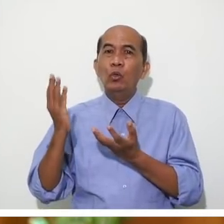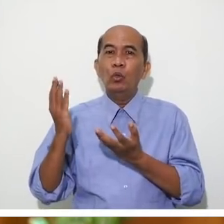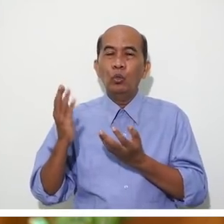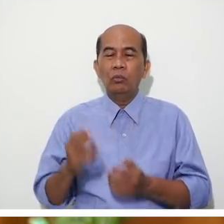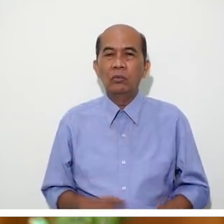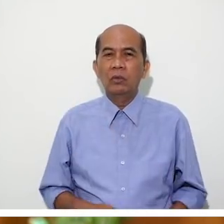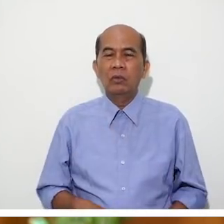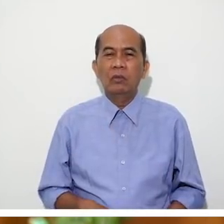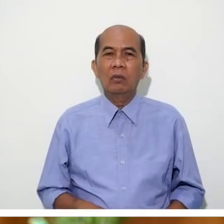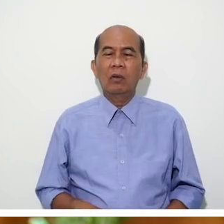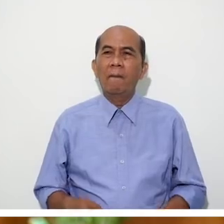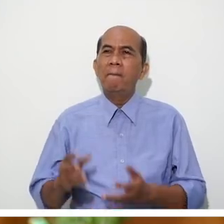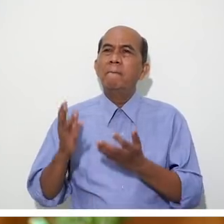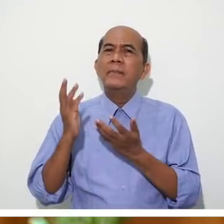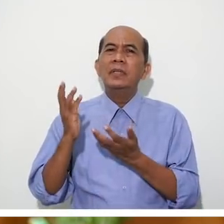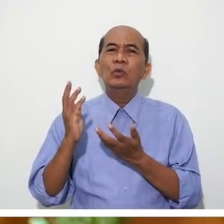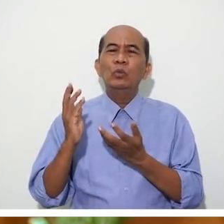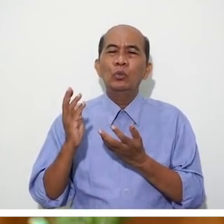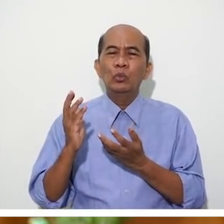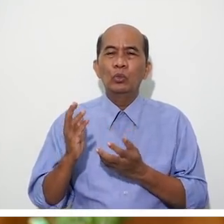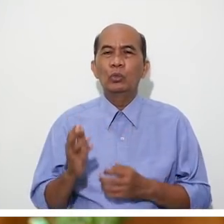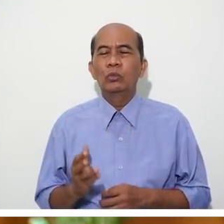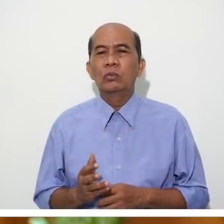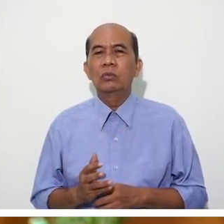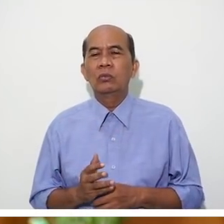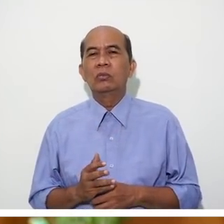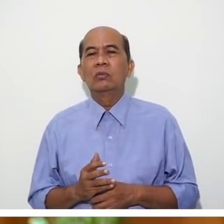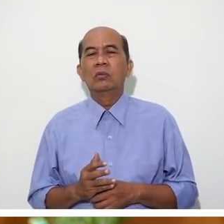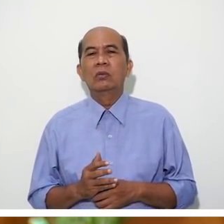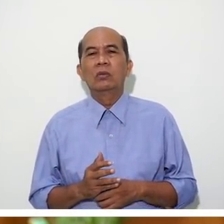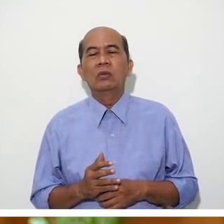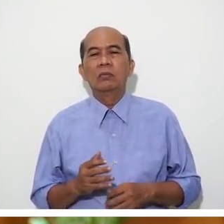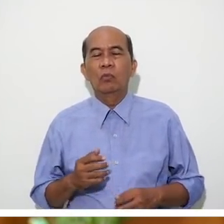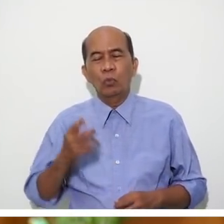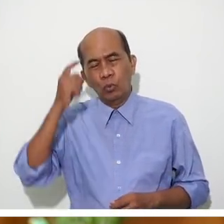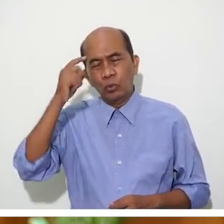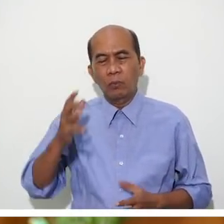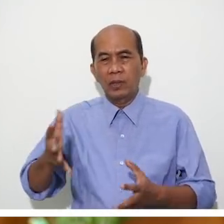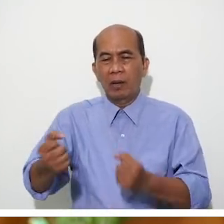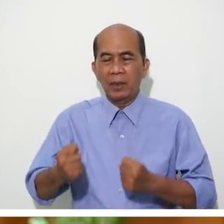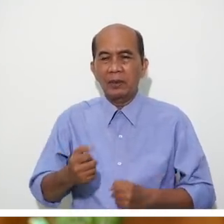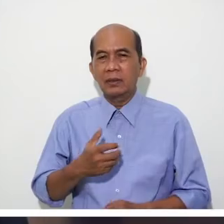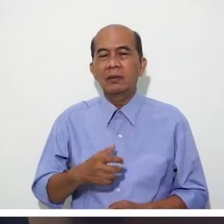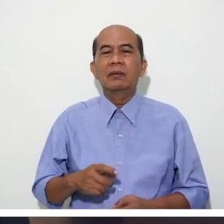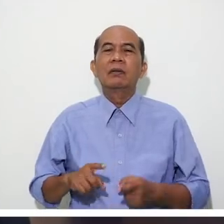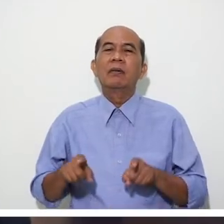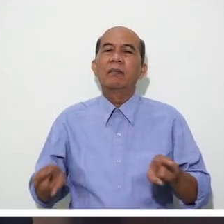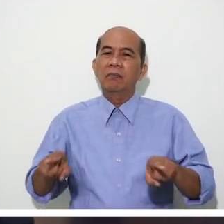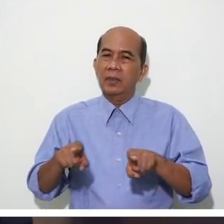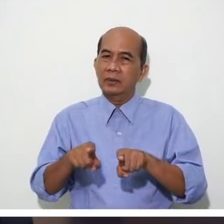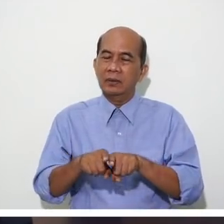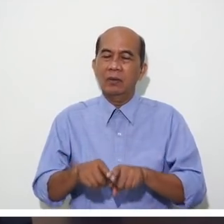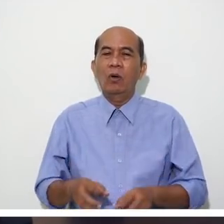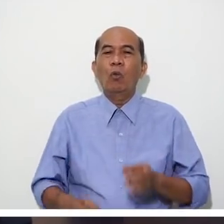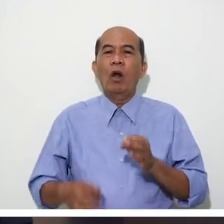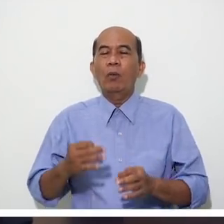memotivasi orang ini untuk bisa mendapatkan kembali kekasihnya walaupun sudah tua?